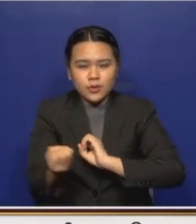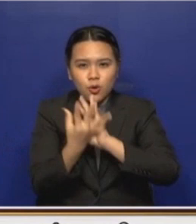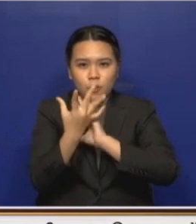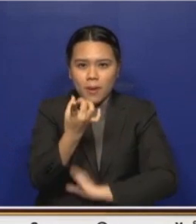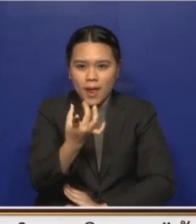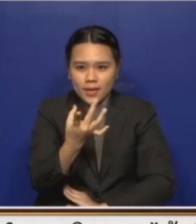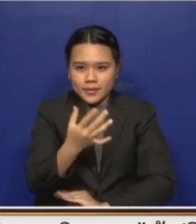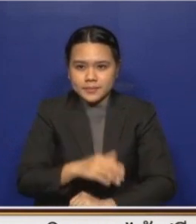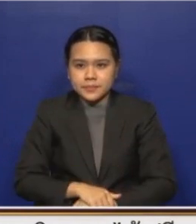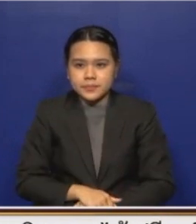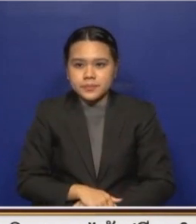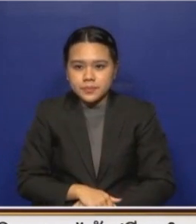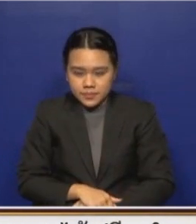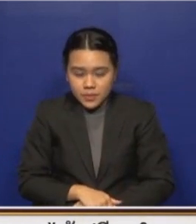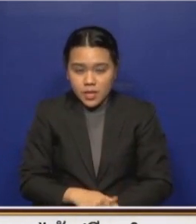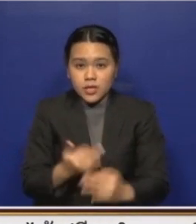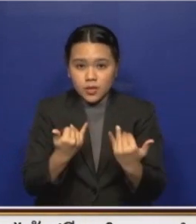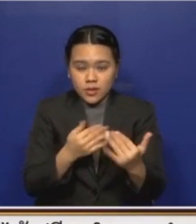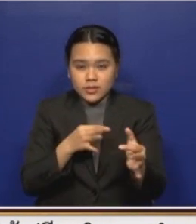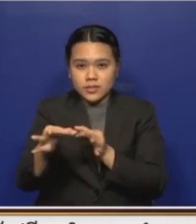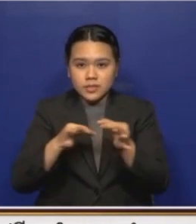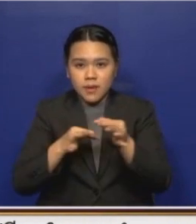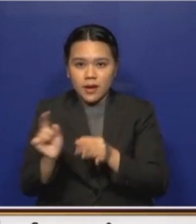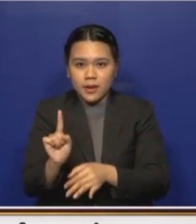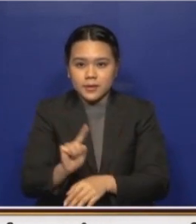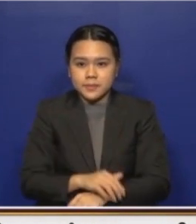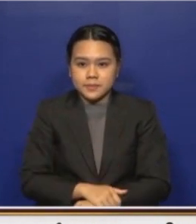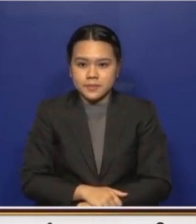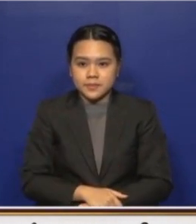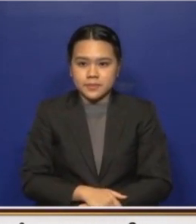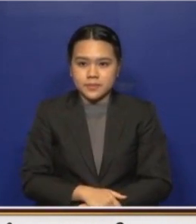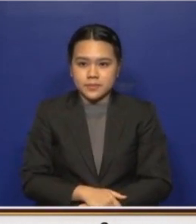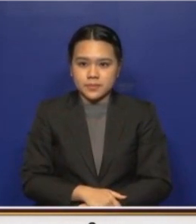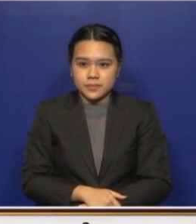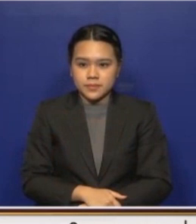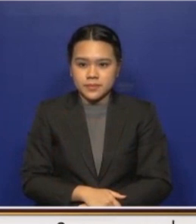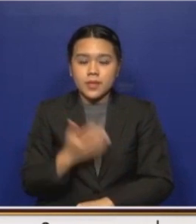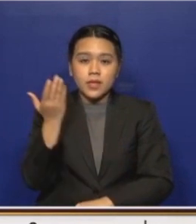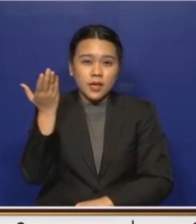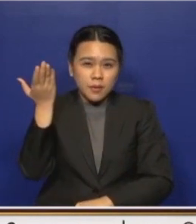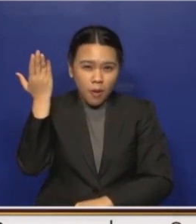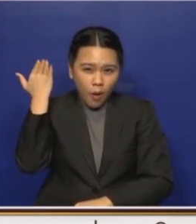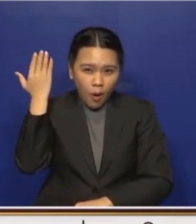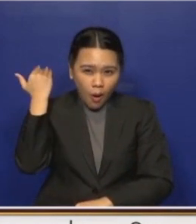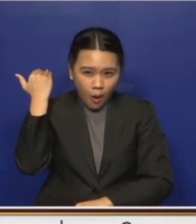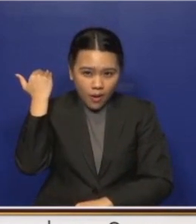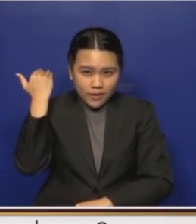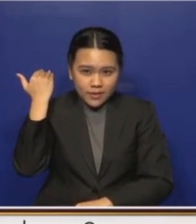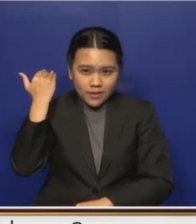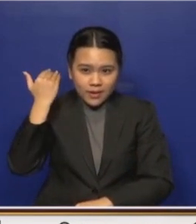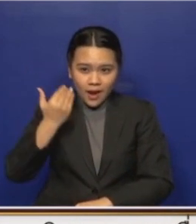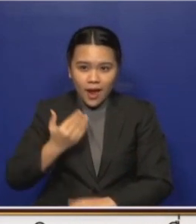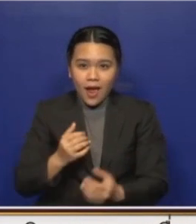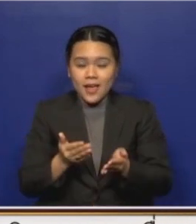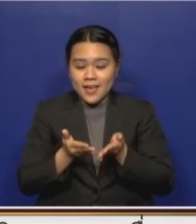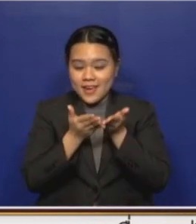ตะก่อนฮะเราไม่มีอะไรฮะใส่เรือสำเภาไปค้าไปขายส่งเครื่องบินไปค้าไปขายแต่ตอนนี้มันมีการค้าออน